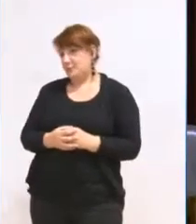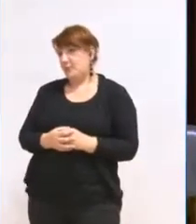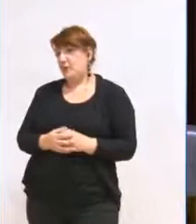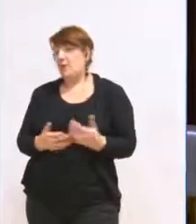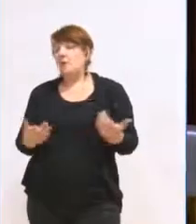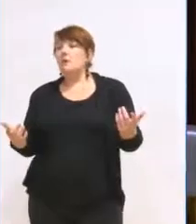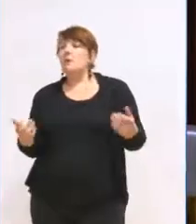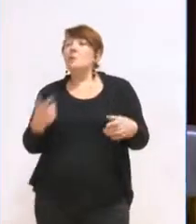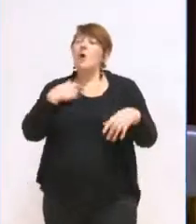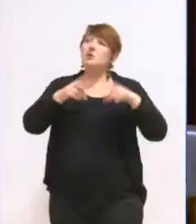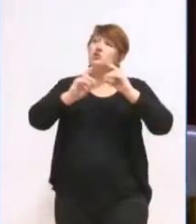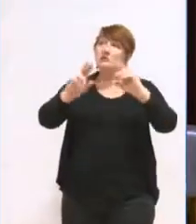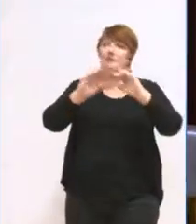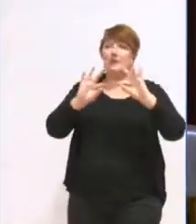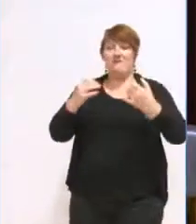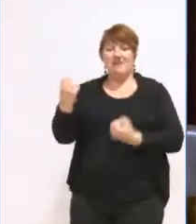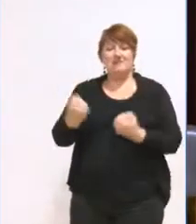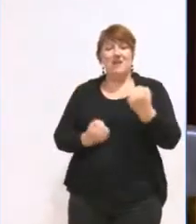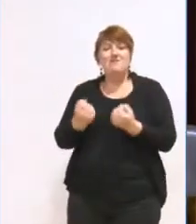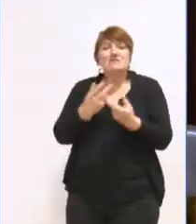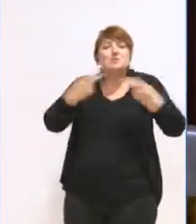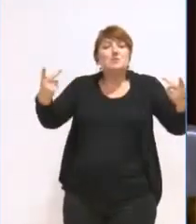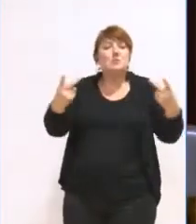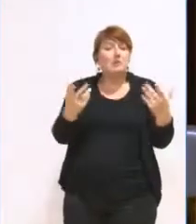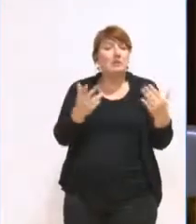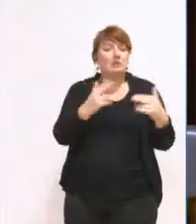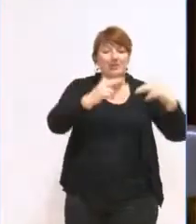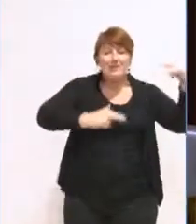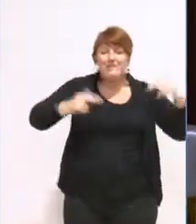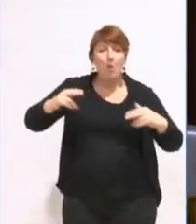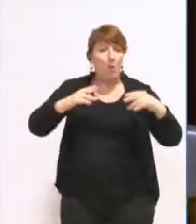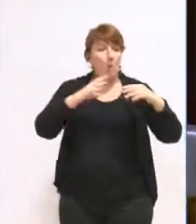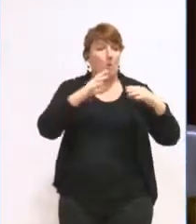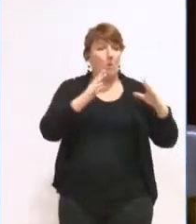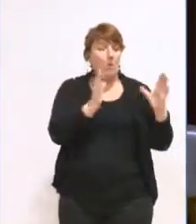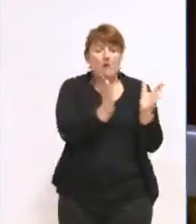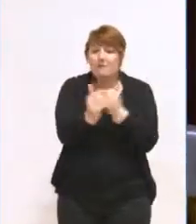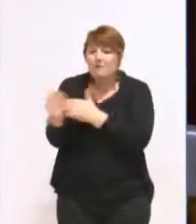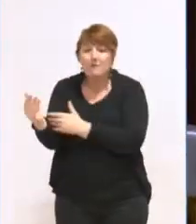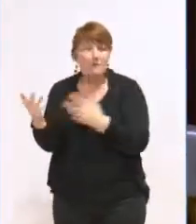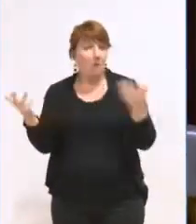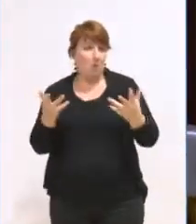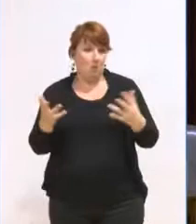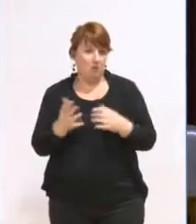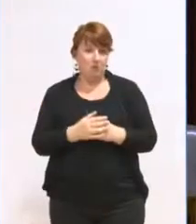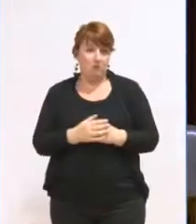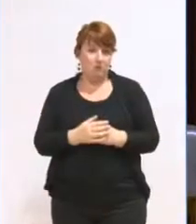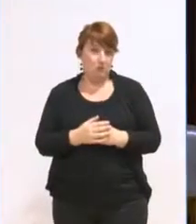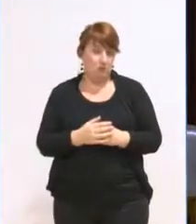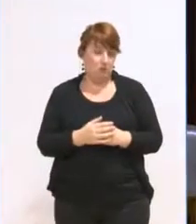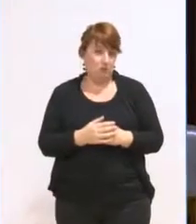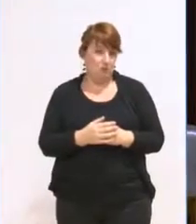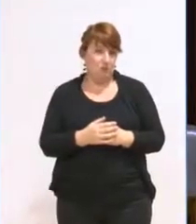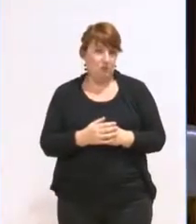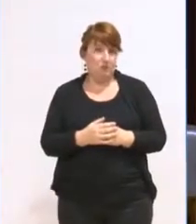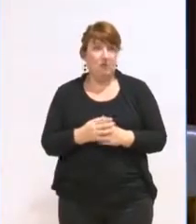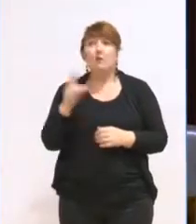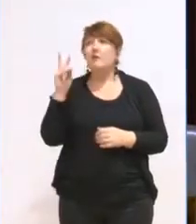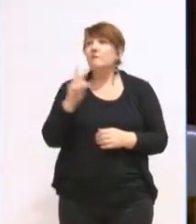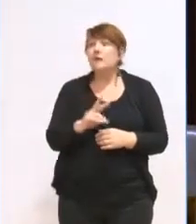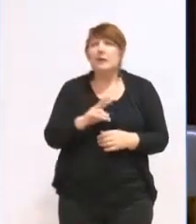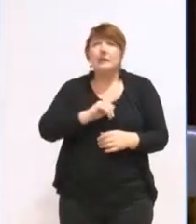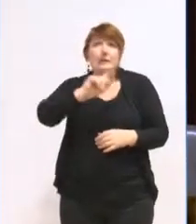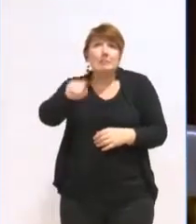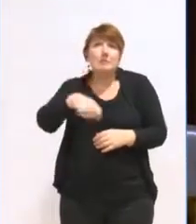Quand je parle de niveau de service public, je ne peux pas ne pas faire comme si la question de la